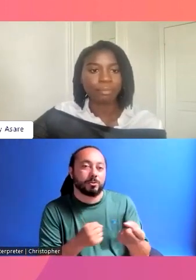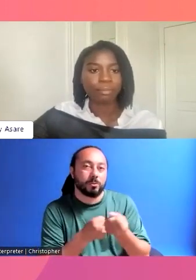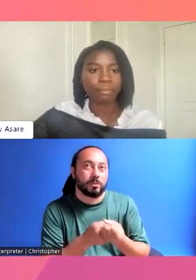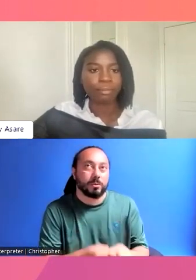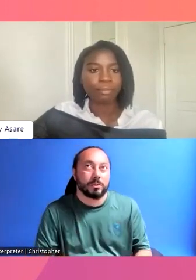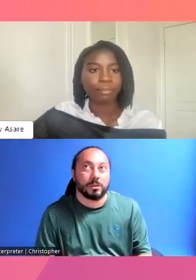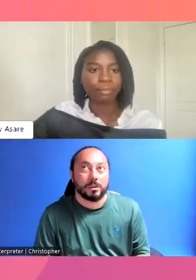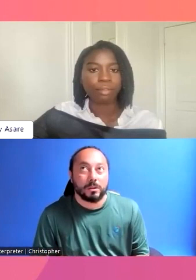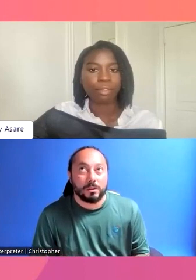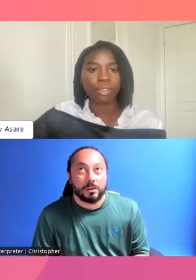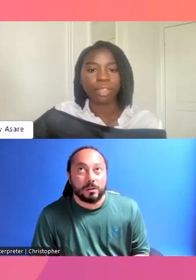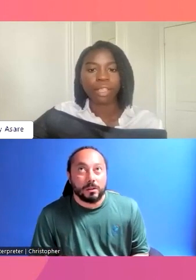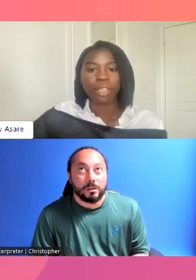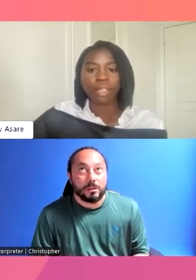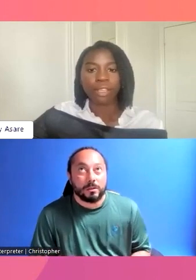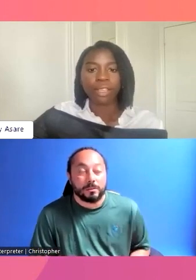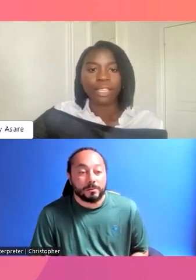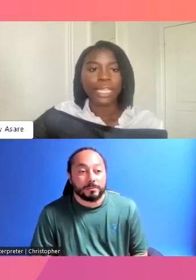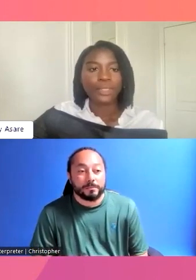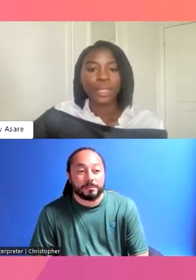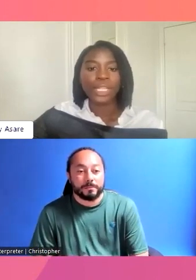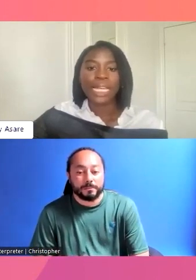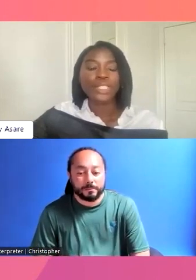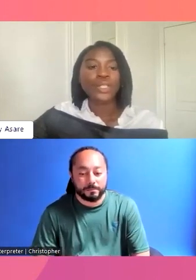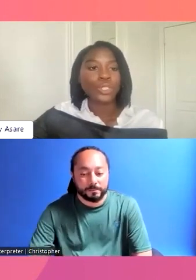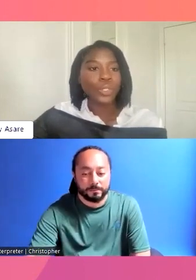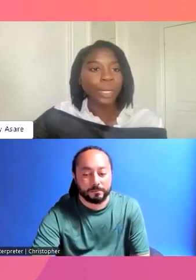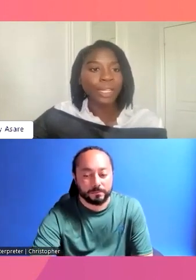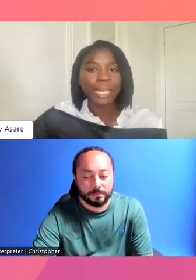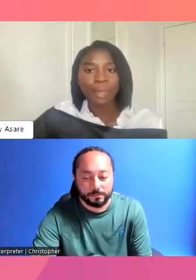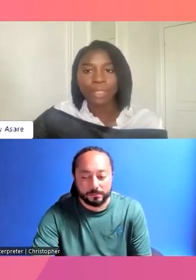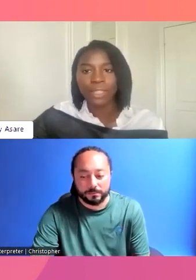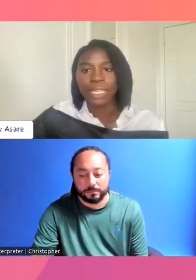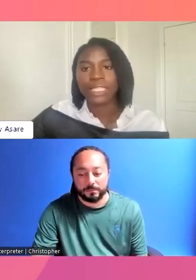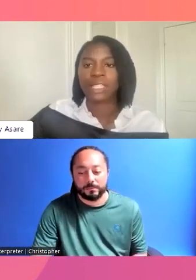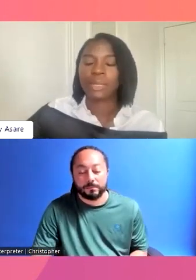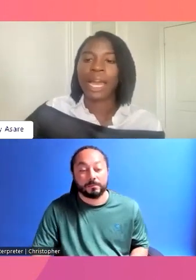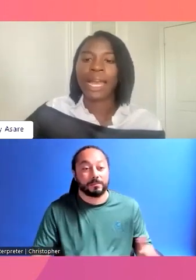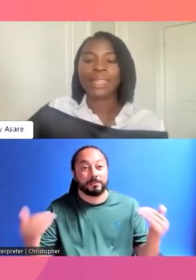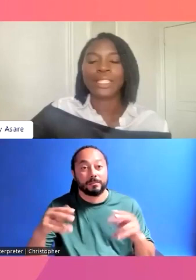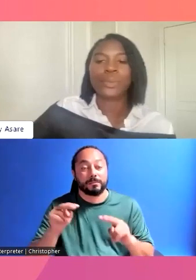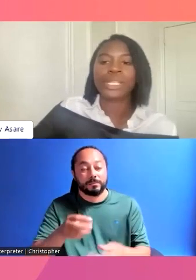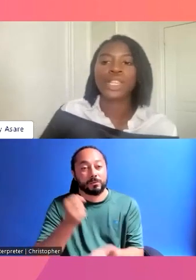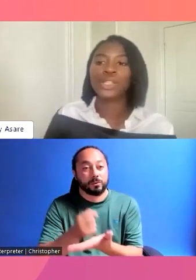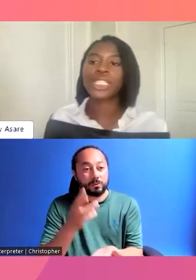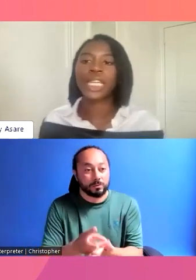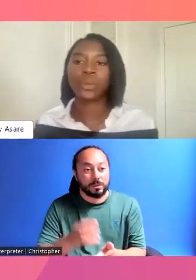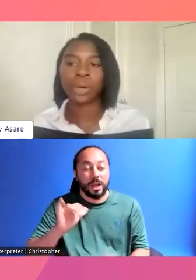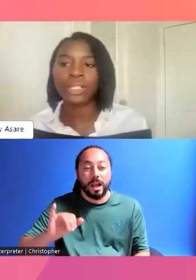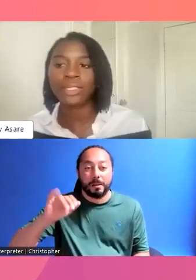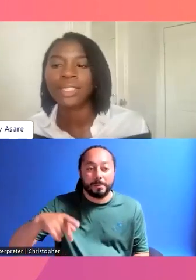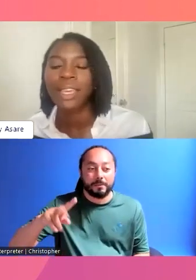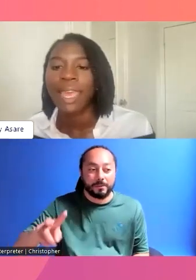vivent la retraumatisation beaucoup plus souvent que celles qui avaient souffert de VC